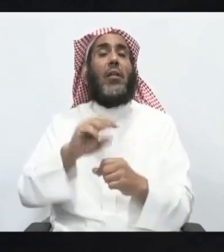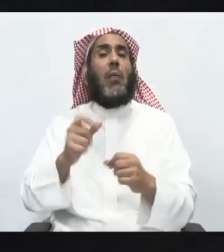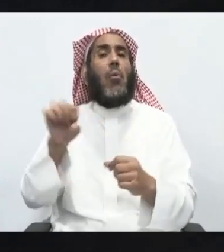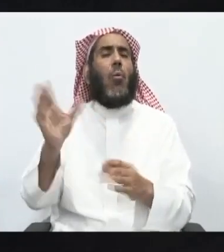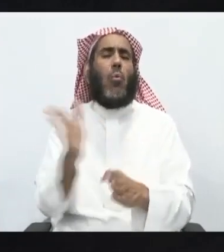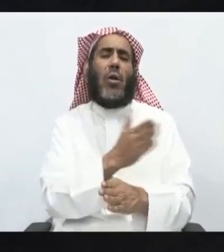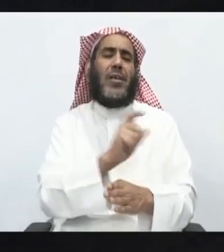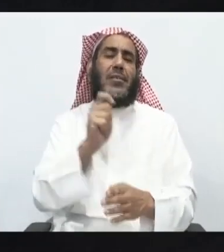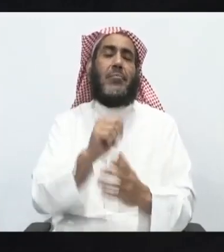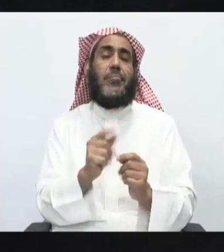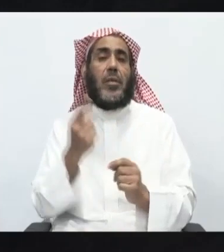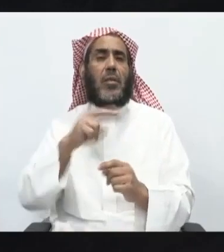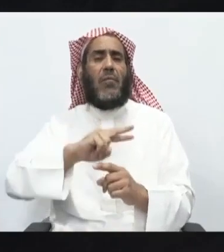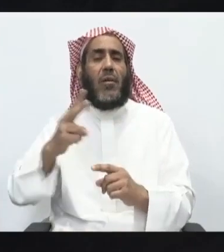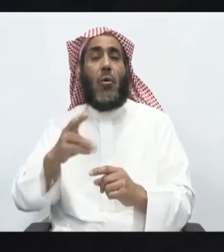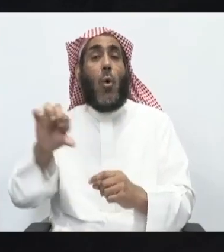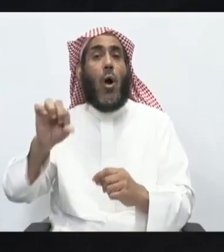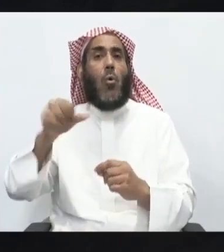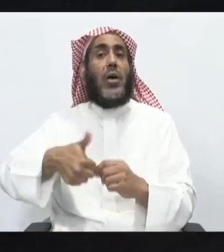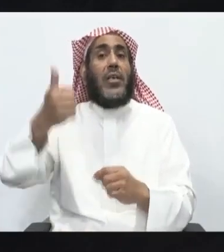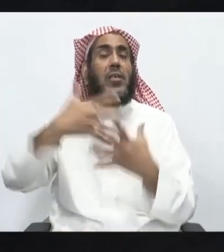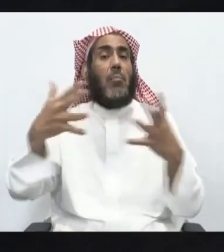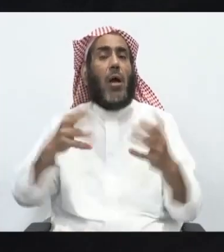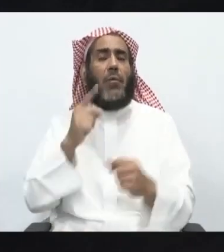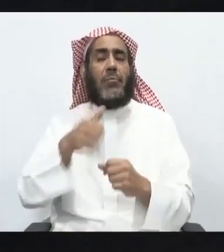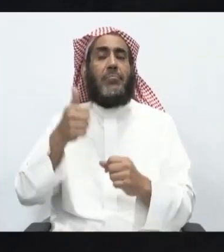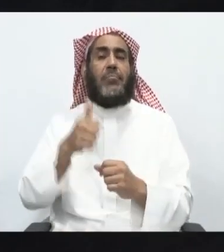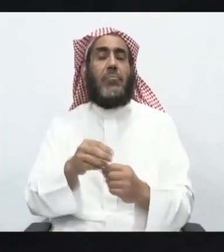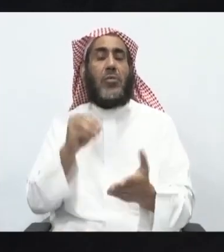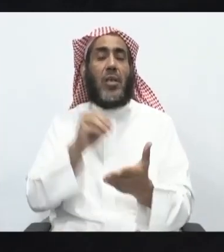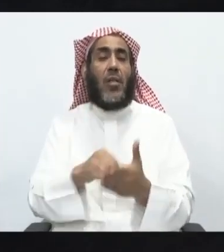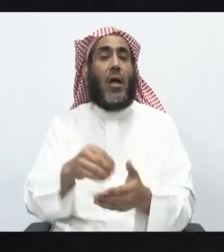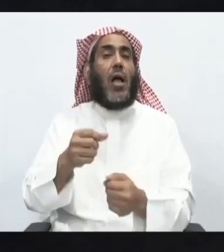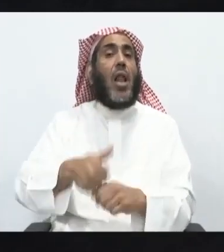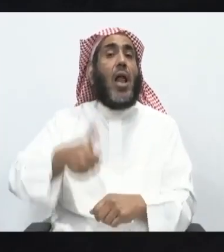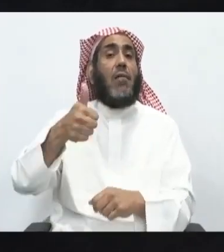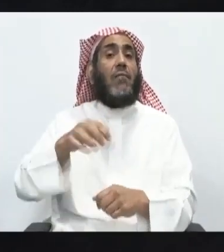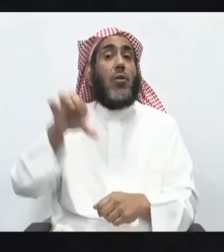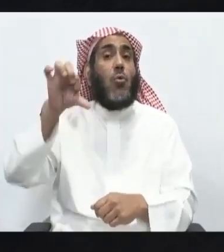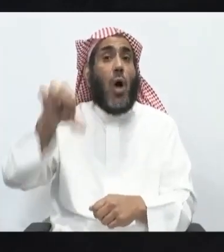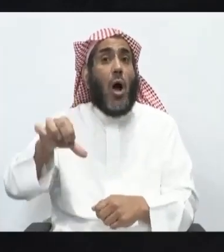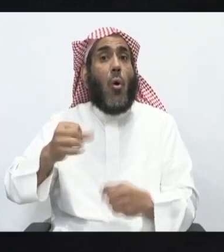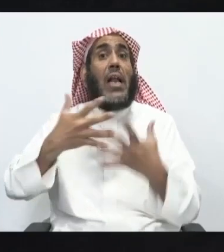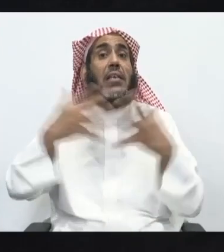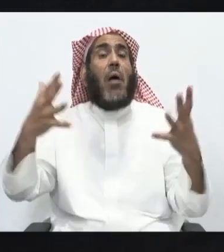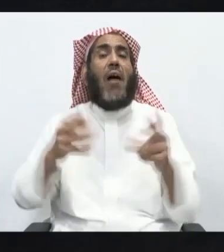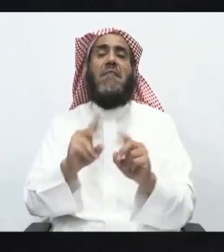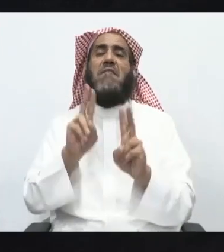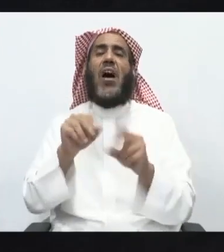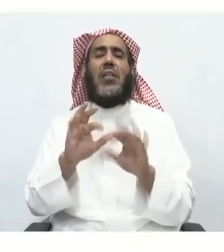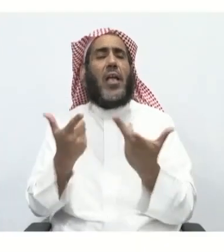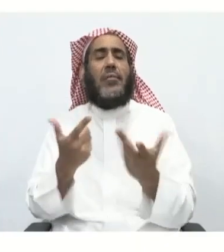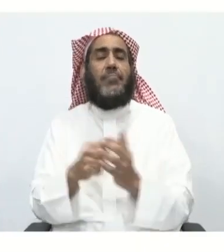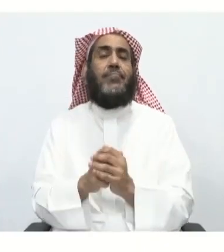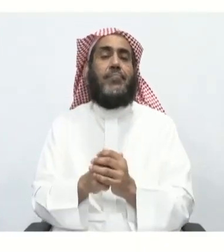الكلمه لذلك حتى تعرف الواو الجماعه هنا تاتي الالف الفارقه اذا هنا سنضع الالف في واو الجماعه او مع واو الجماعه